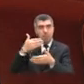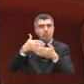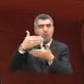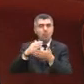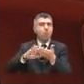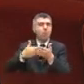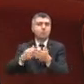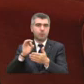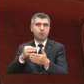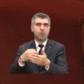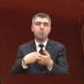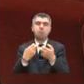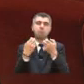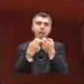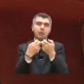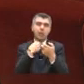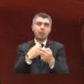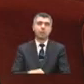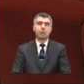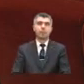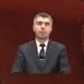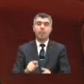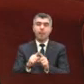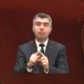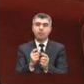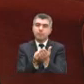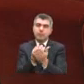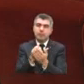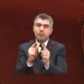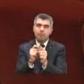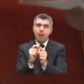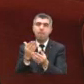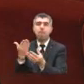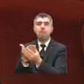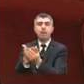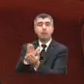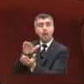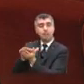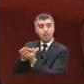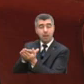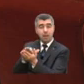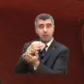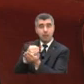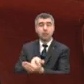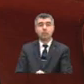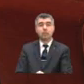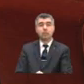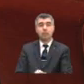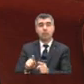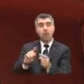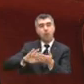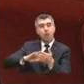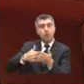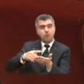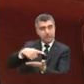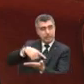نعطيكم واحد المثال، كتعرف شحال كنخسروا الفلوس باش نديروا الحفظ، بينما الحفظ يمكن نديروا في واحد السيدي وتجمع كلشي